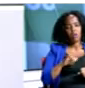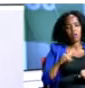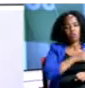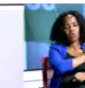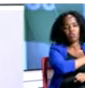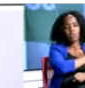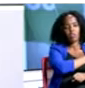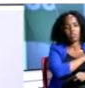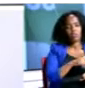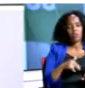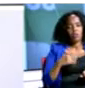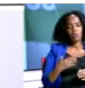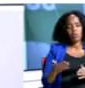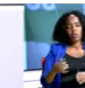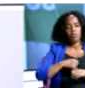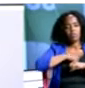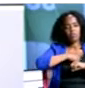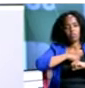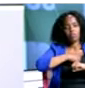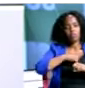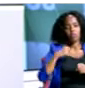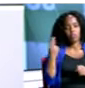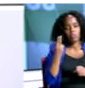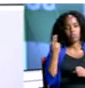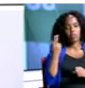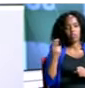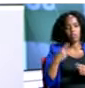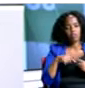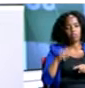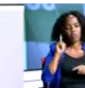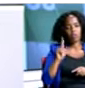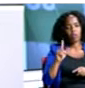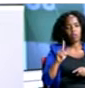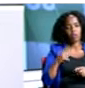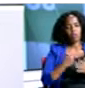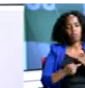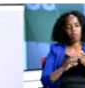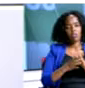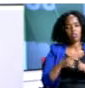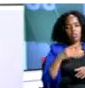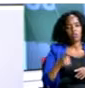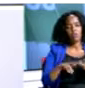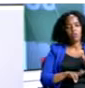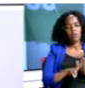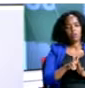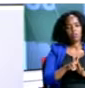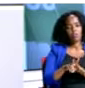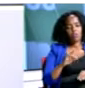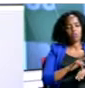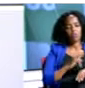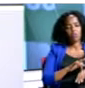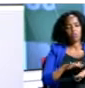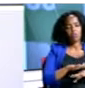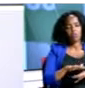hospitalati. Kodan itu kanatif fayadaman jerat. Saya nak tak kau fakihkan fayadamu. Saya minta malafi virus ini pun kodan saya nanti